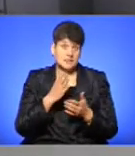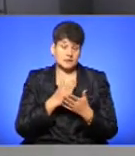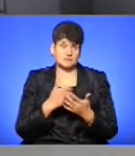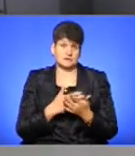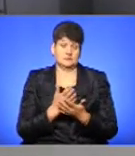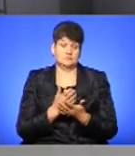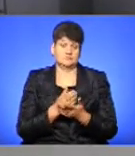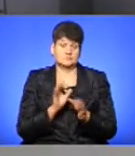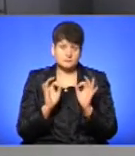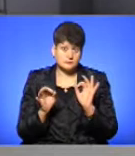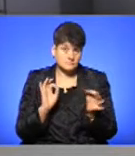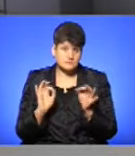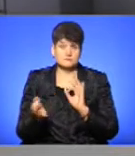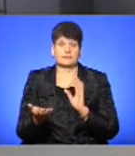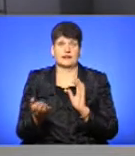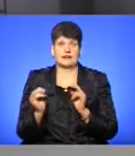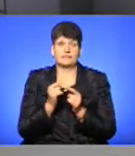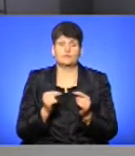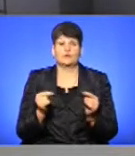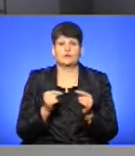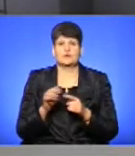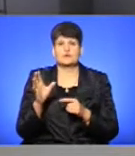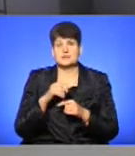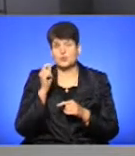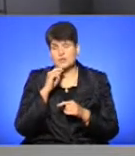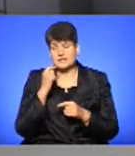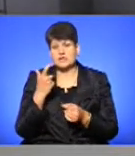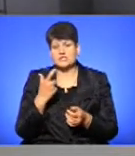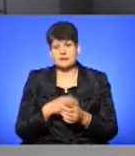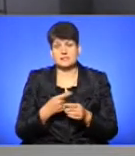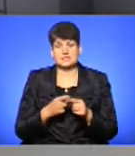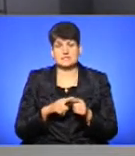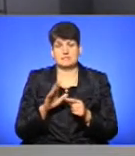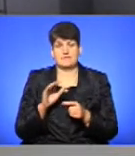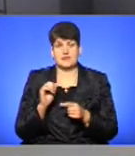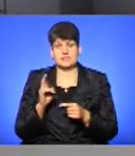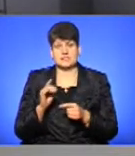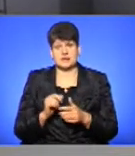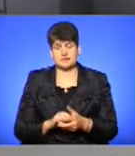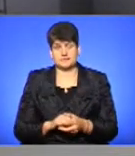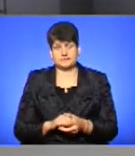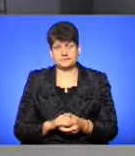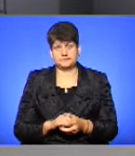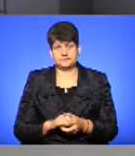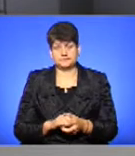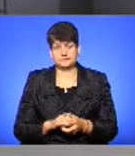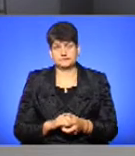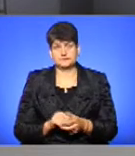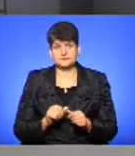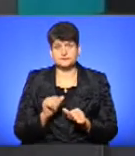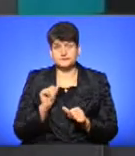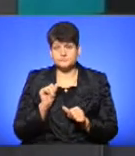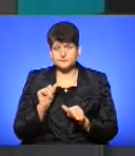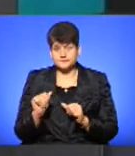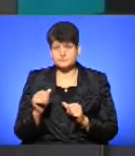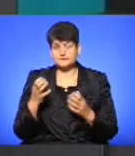є безпечні і, відповідно, вся Україна щеплюється даними вакцинами. Ну, крім того, міфи